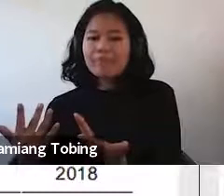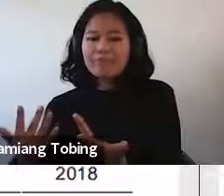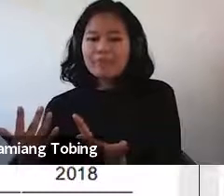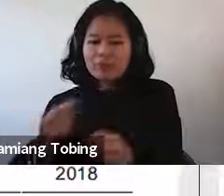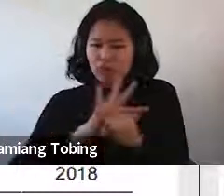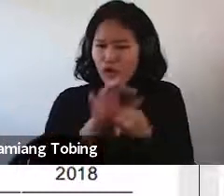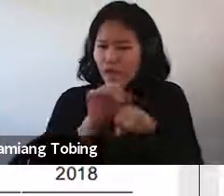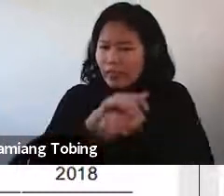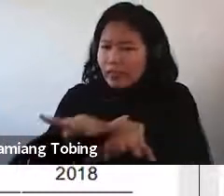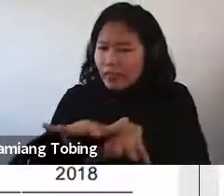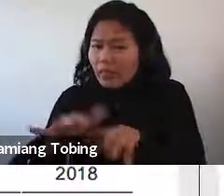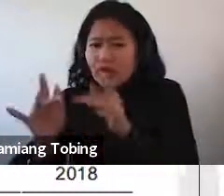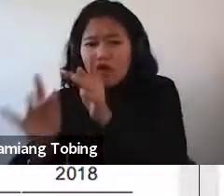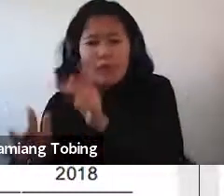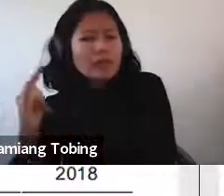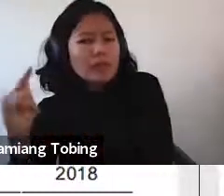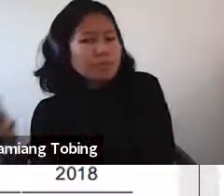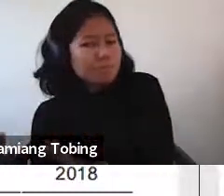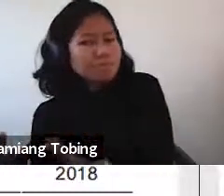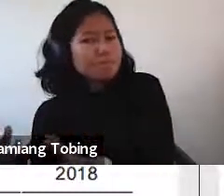pandemi COVID-19 ini.